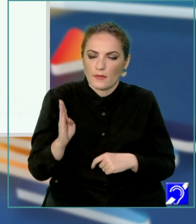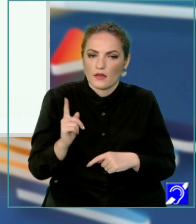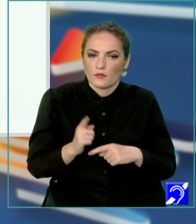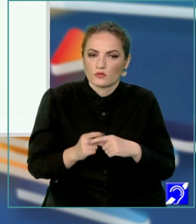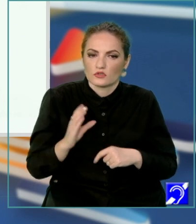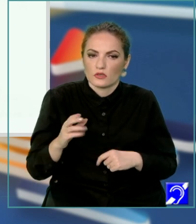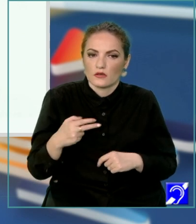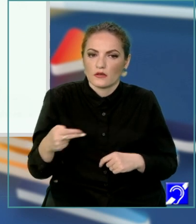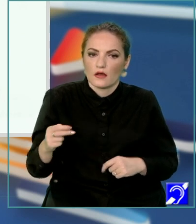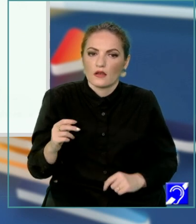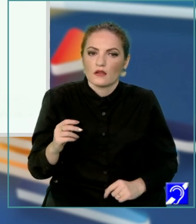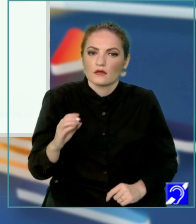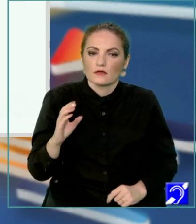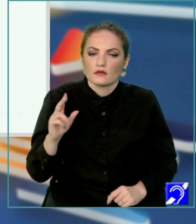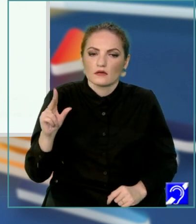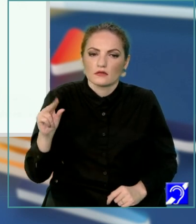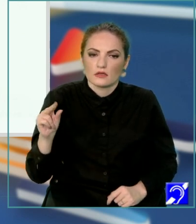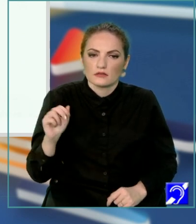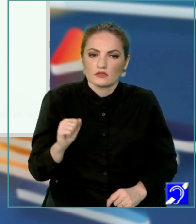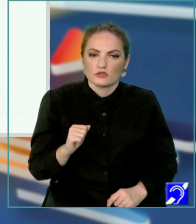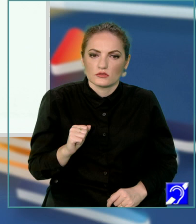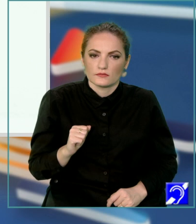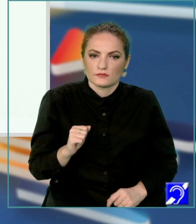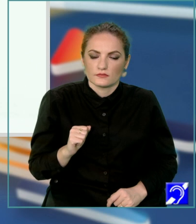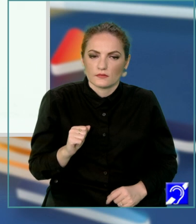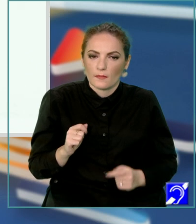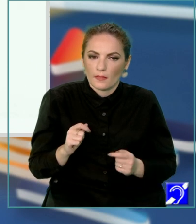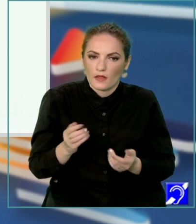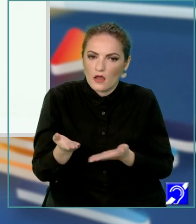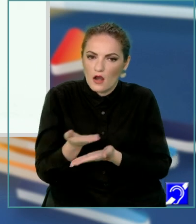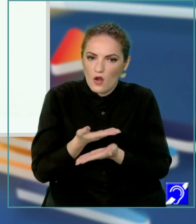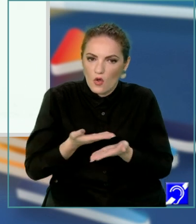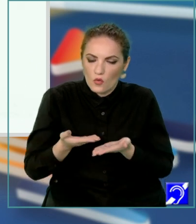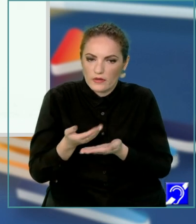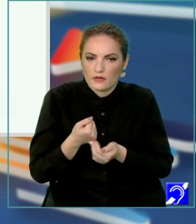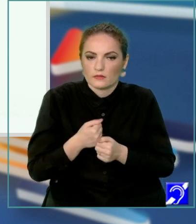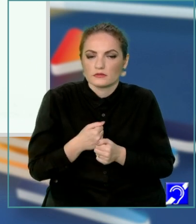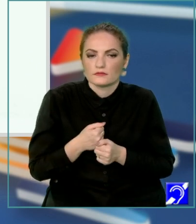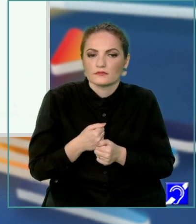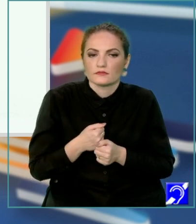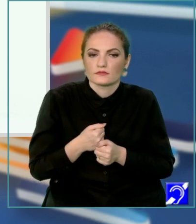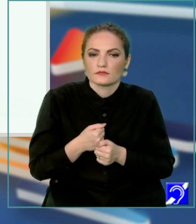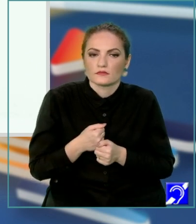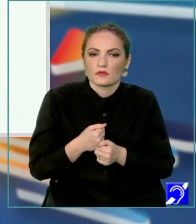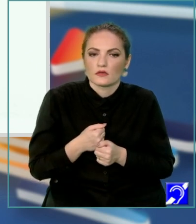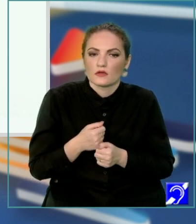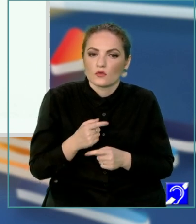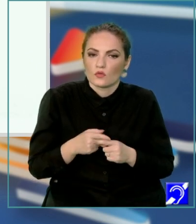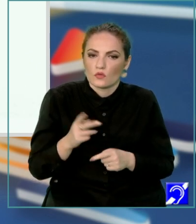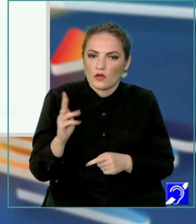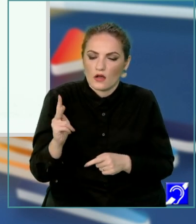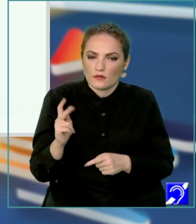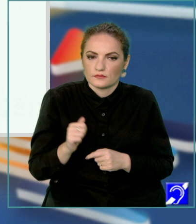obține pe k vom înlocui exprimările lui ab c în funcție de K ca alcoolul